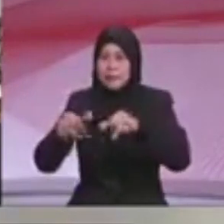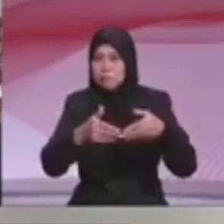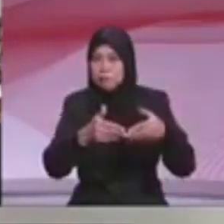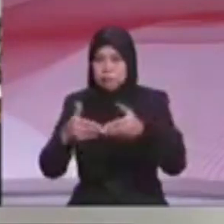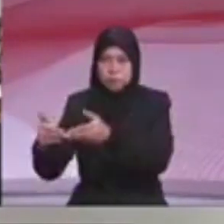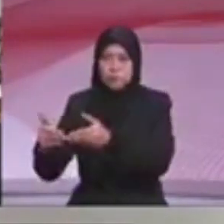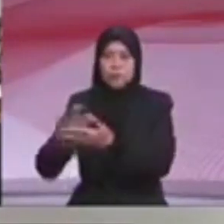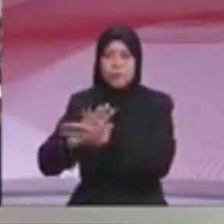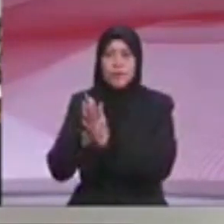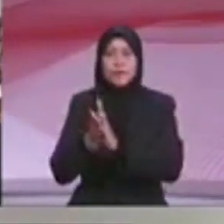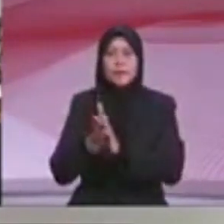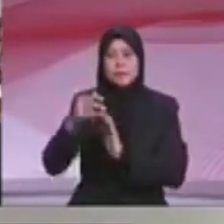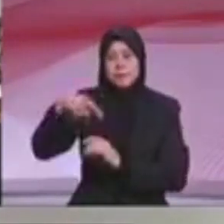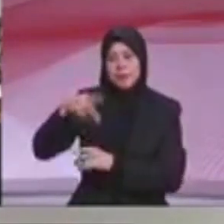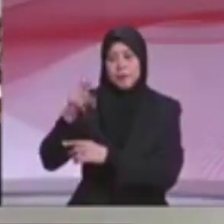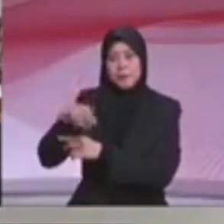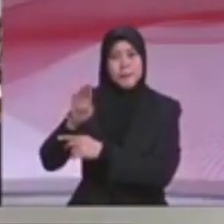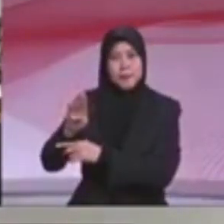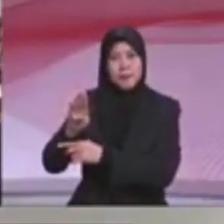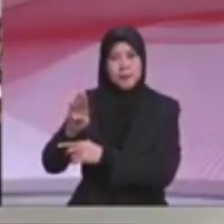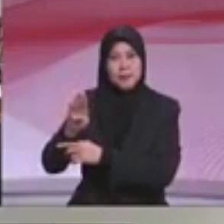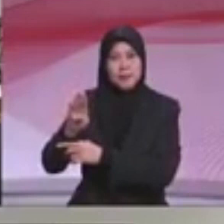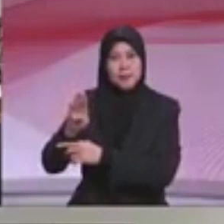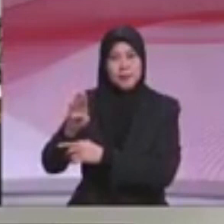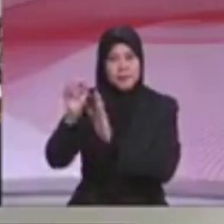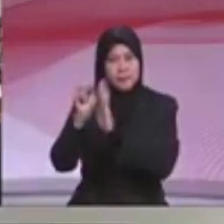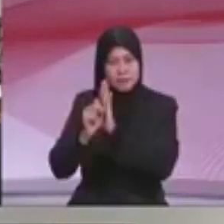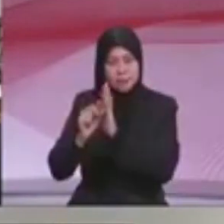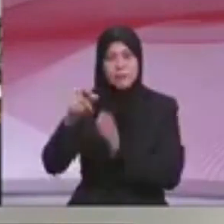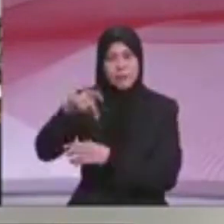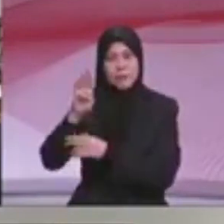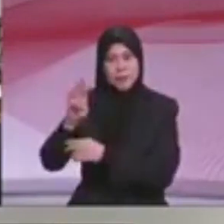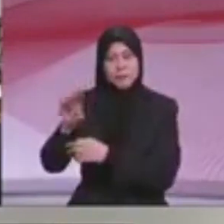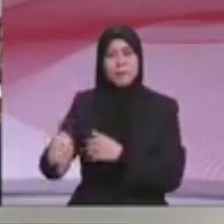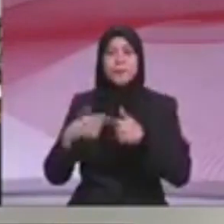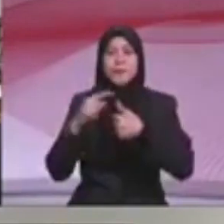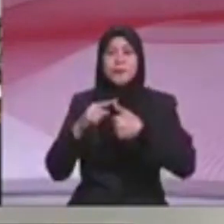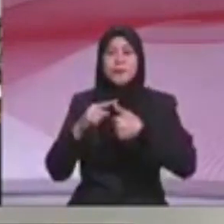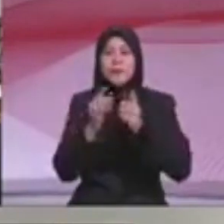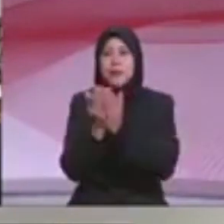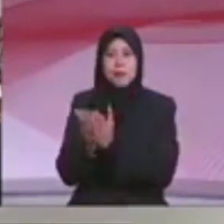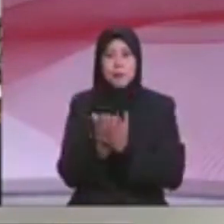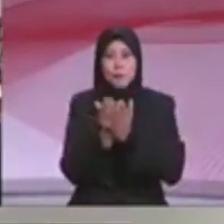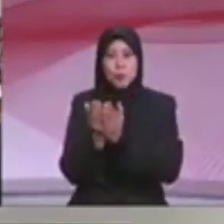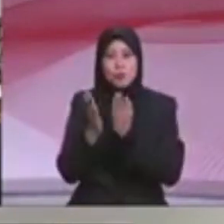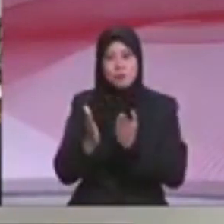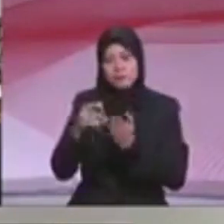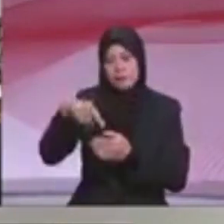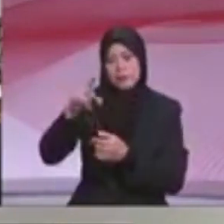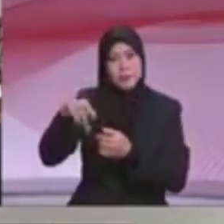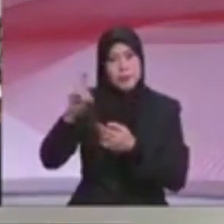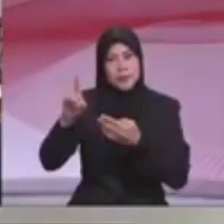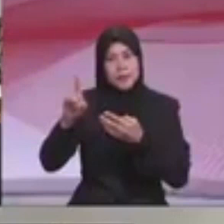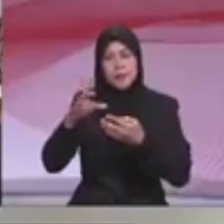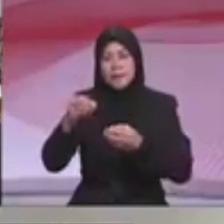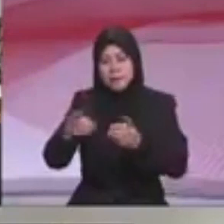masih diisytiharkan sebagai kawasan PKPB, PKP bersyarat, 1 madrasah sebagai PKPD dan